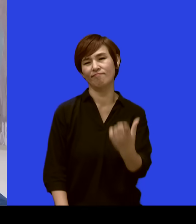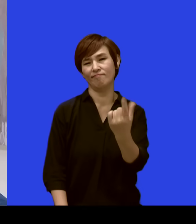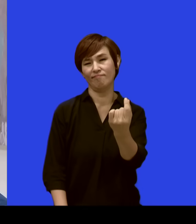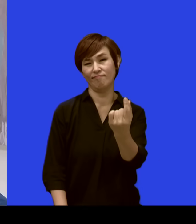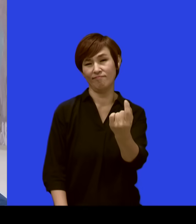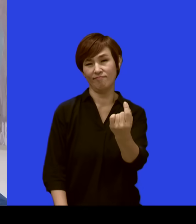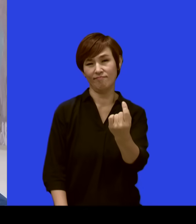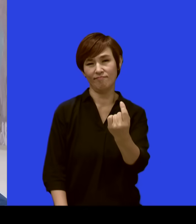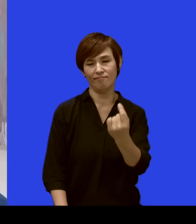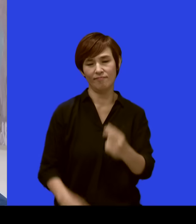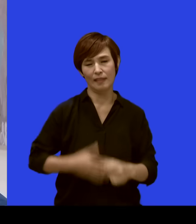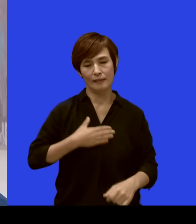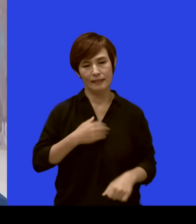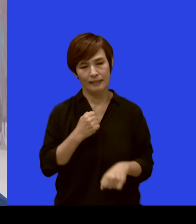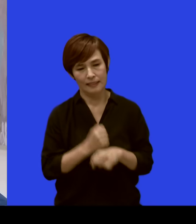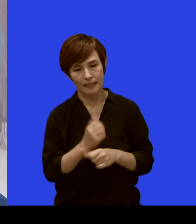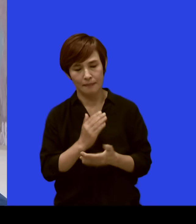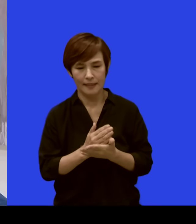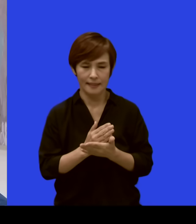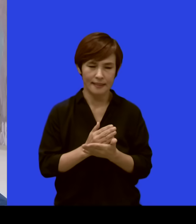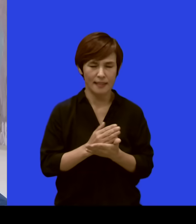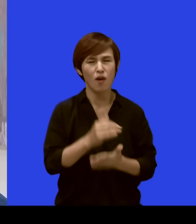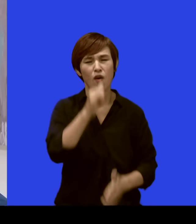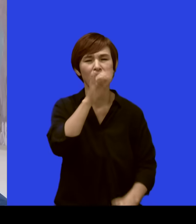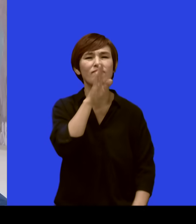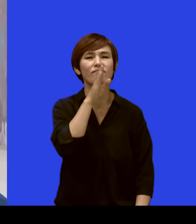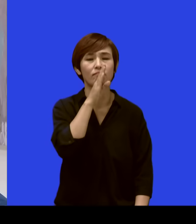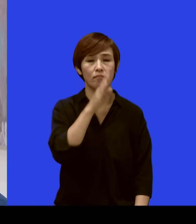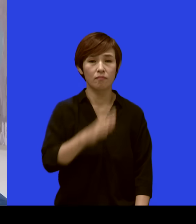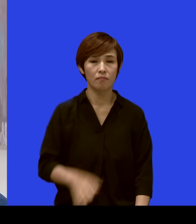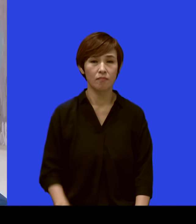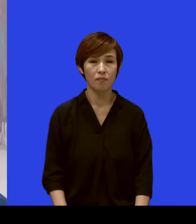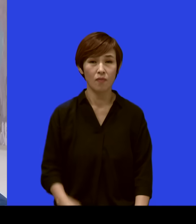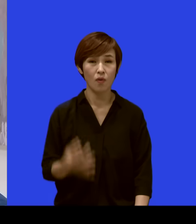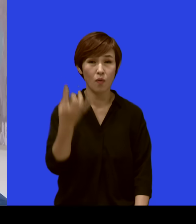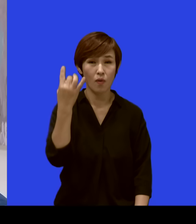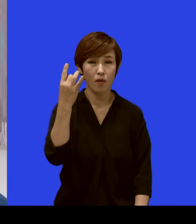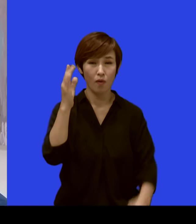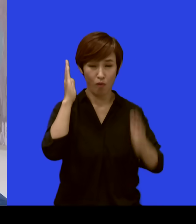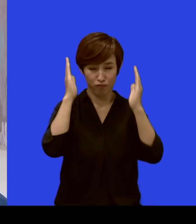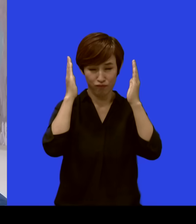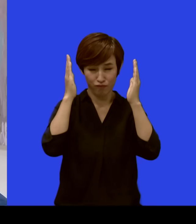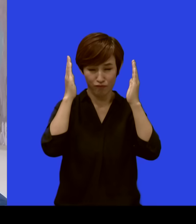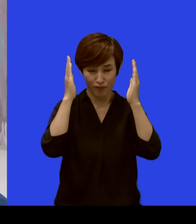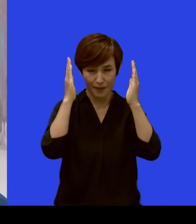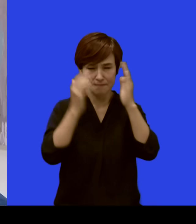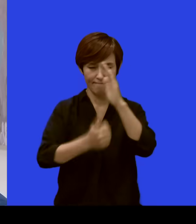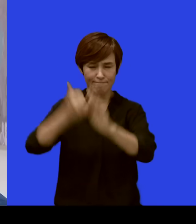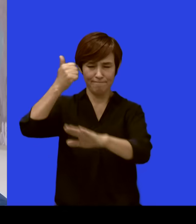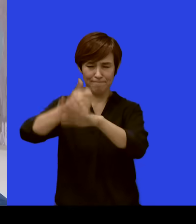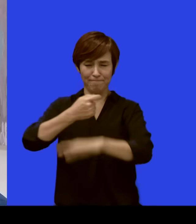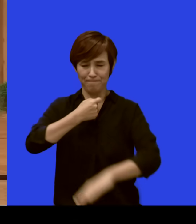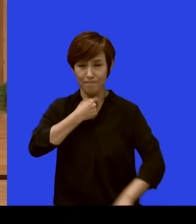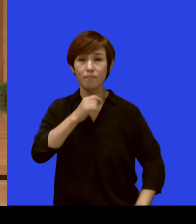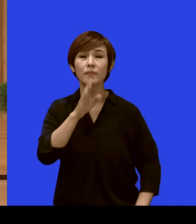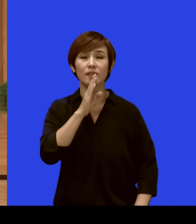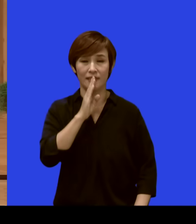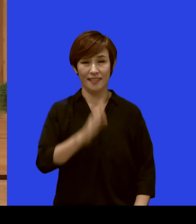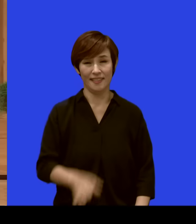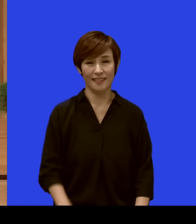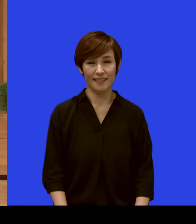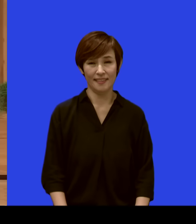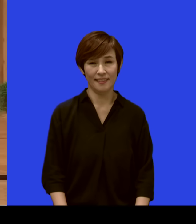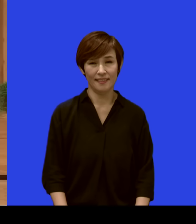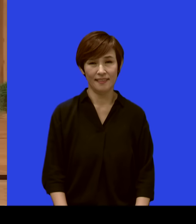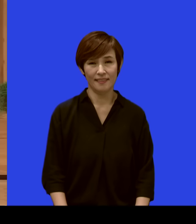없었겠어요? 저도 사실은 공부를 하면 그 영역에 올라가고 싶은 사다리가 있고 뭐 저도 나온 학교에서